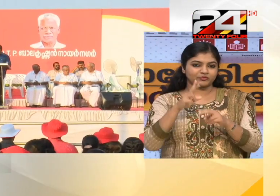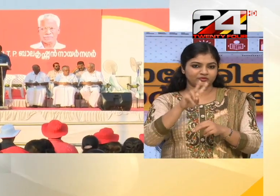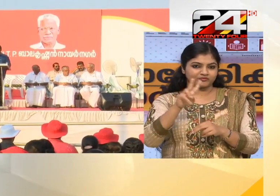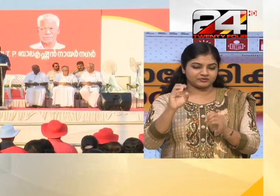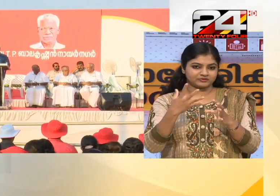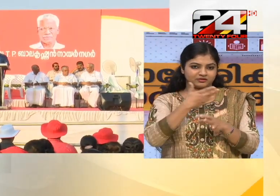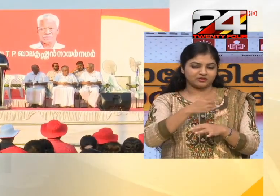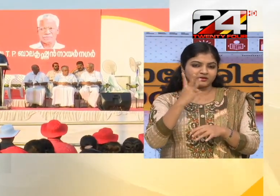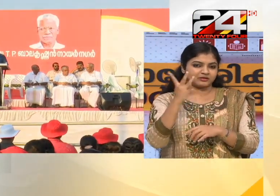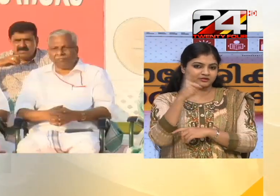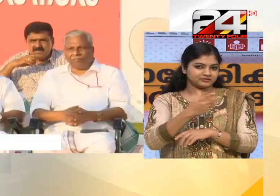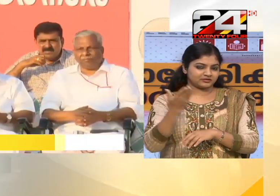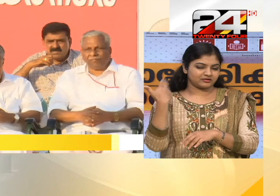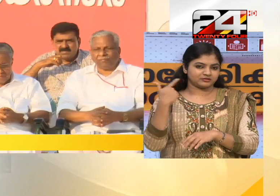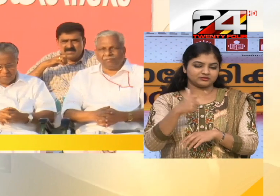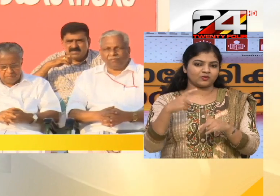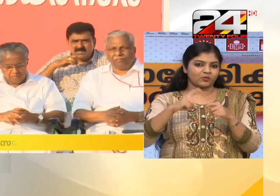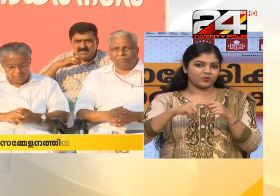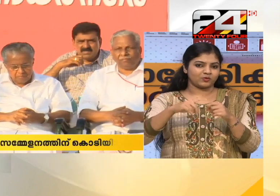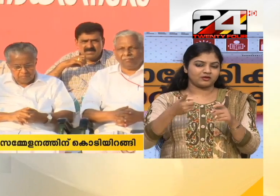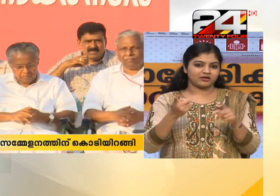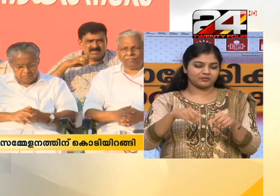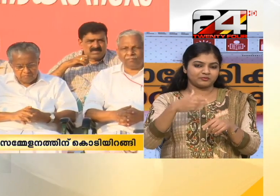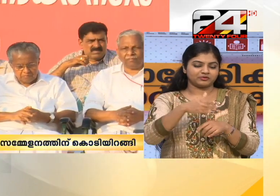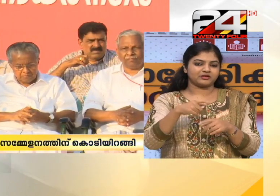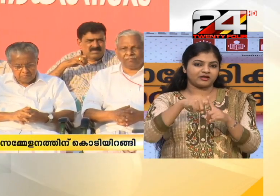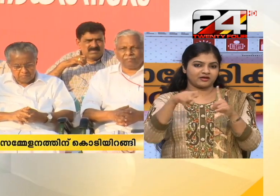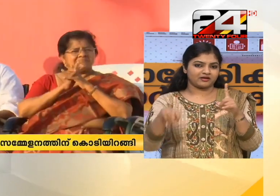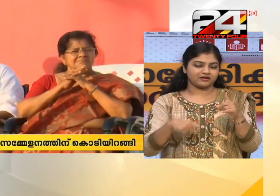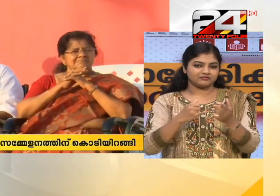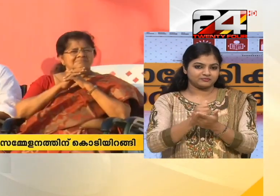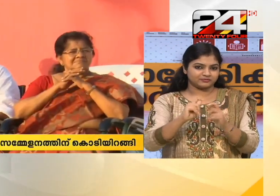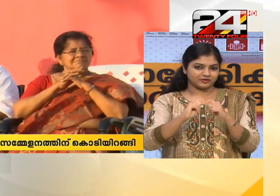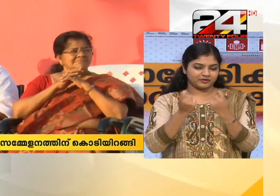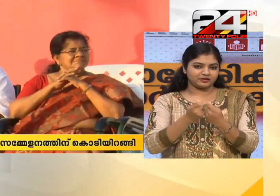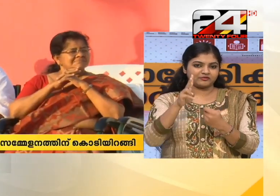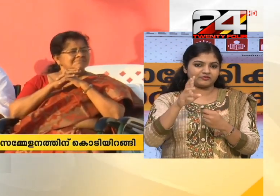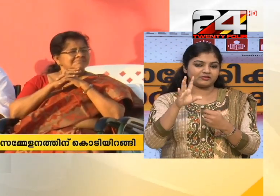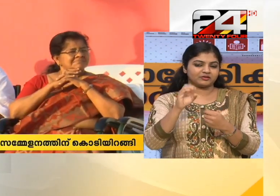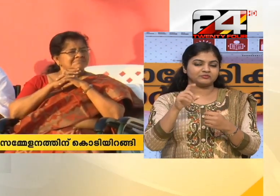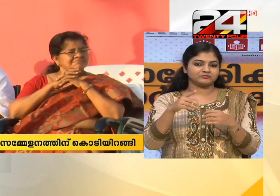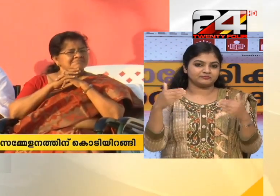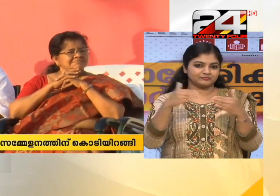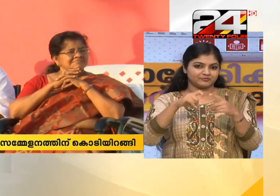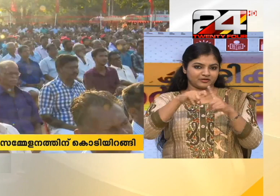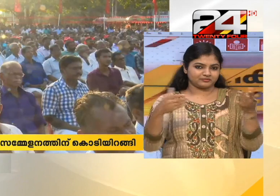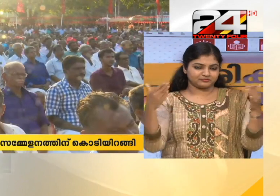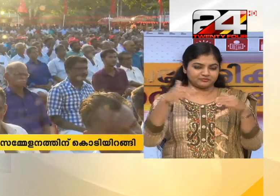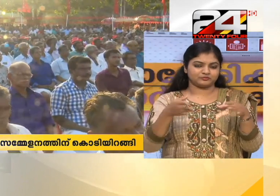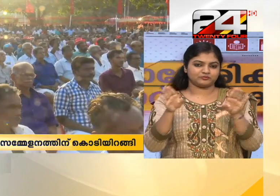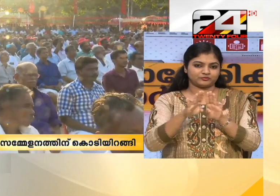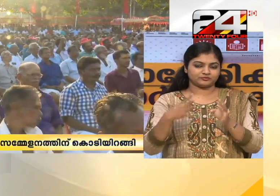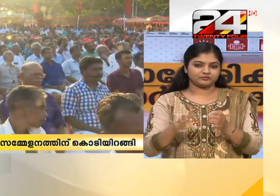February 22 മുതൽ കഴിഞ്ഞ 3 ദിവസം കൊല്ലത്ത് നീണ്ടുനിന്ന കേരള കർഷക സംഘത്തിന്റെ 26-ാം സംസ്ഥാന സമ്മേളനത്തിനാണ് കൊടിയിറങ്ങിയത്. 100,000-ഓളം